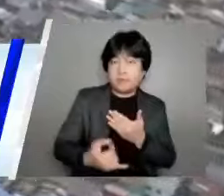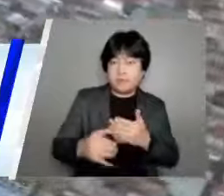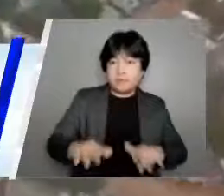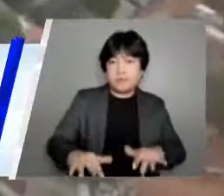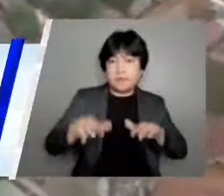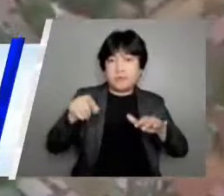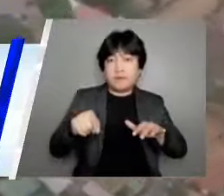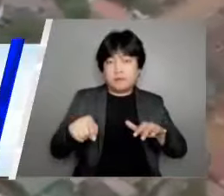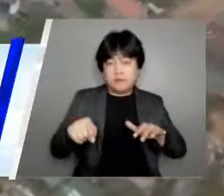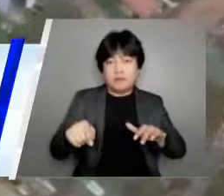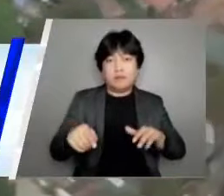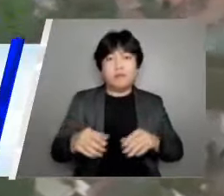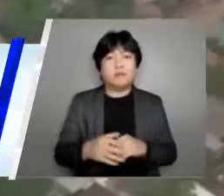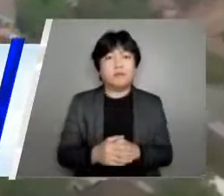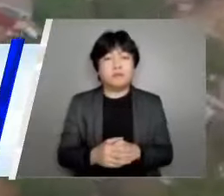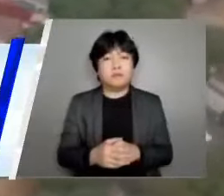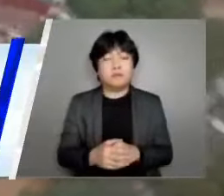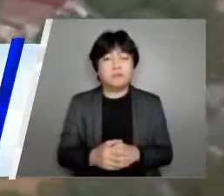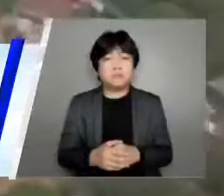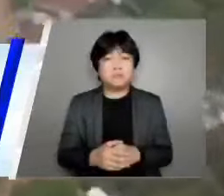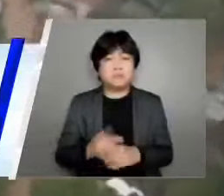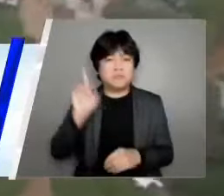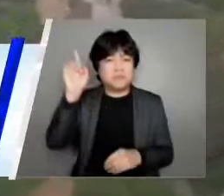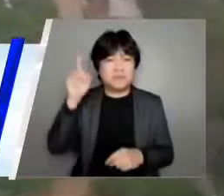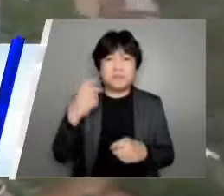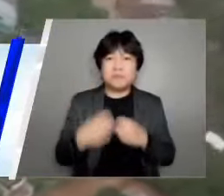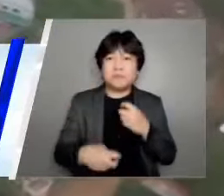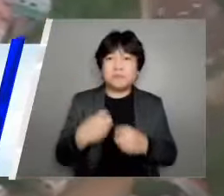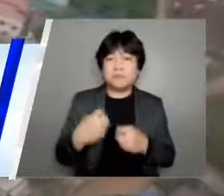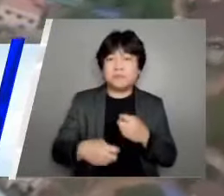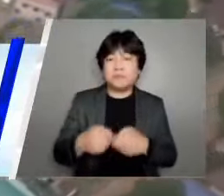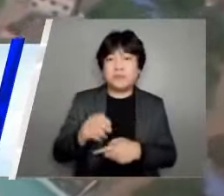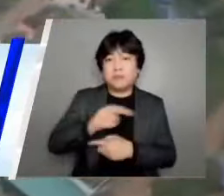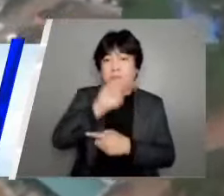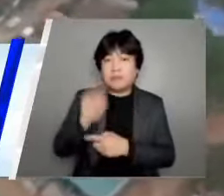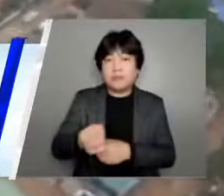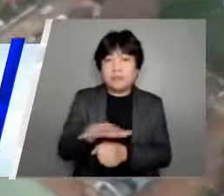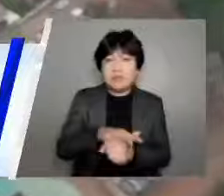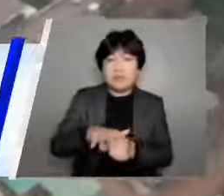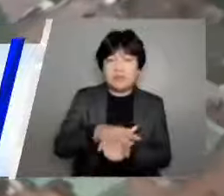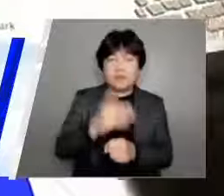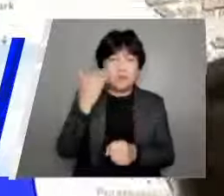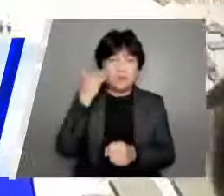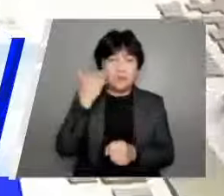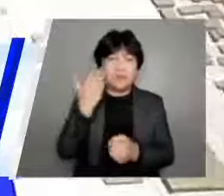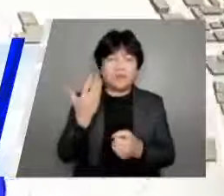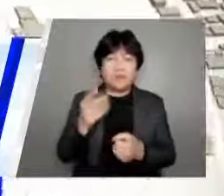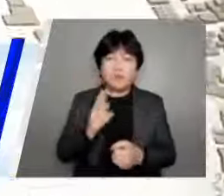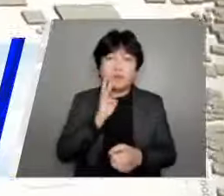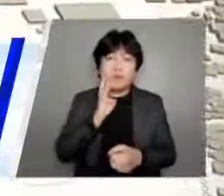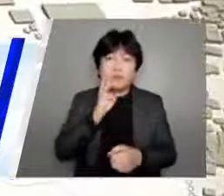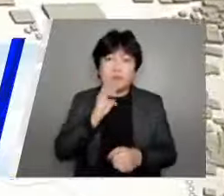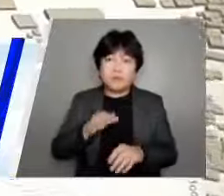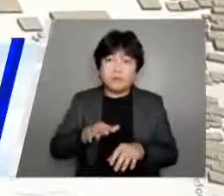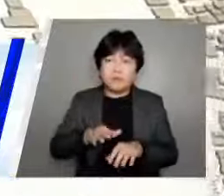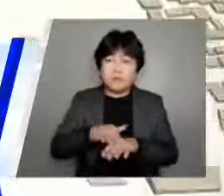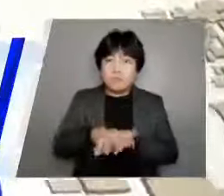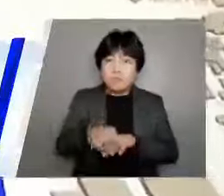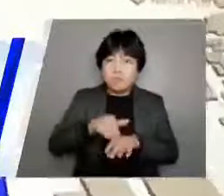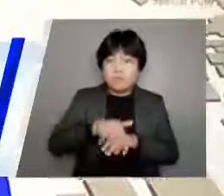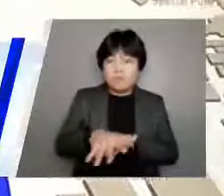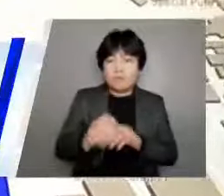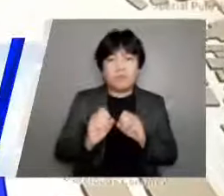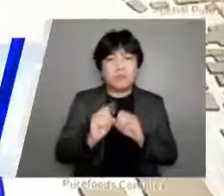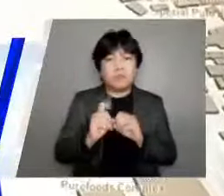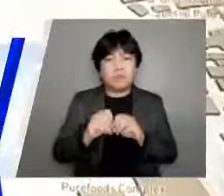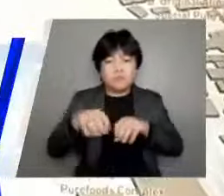Manila, sinimento at tinayuan na ng mga gusalit bahay ang normal na daluyan ng tubig. Halimbawa, kung hindi tag-ulan,